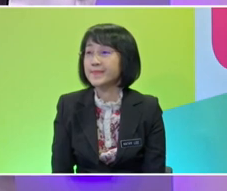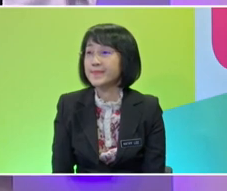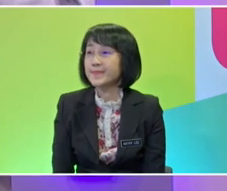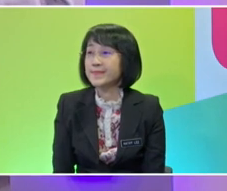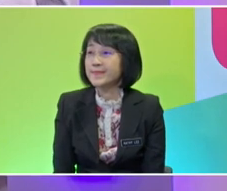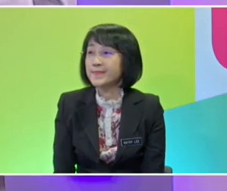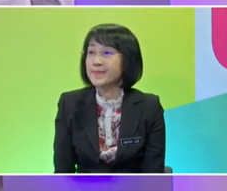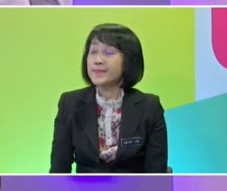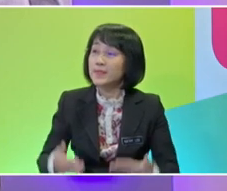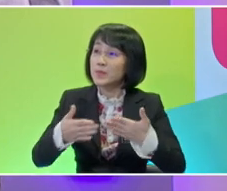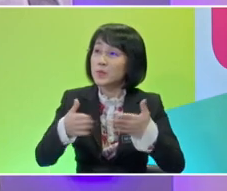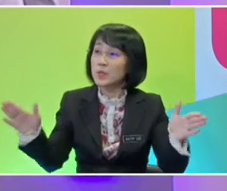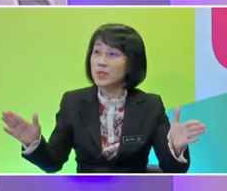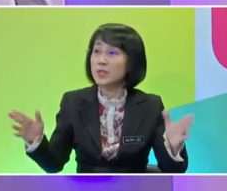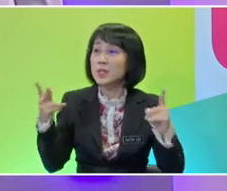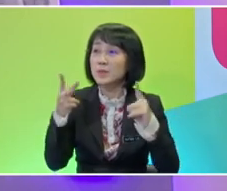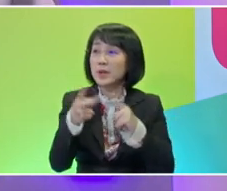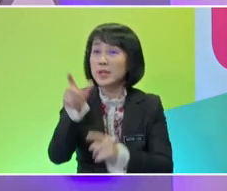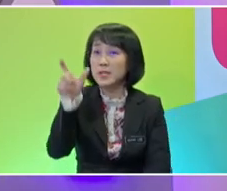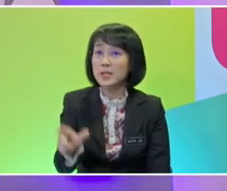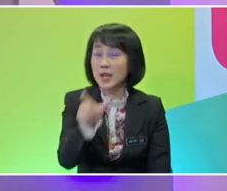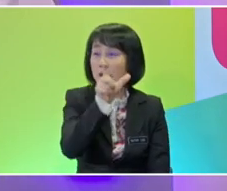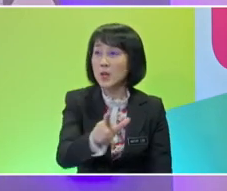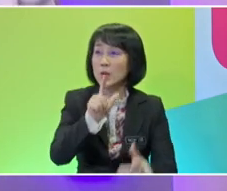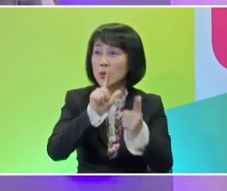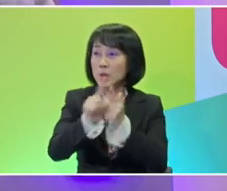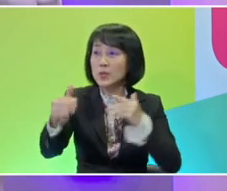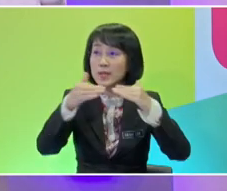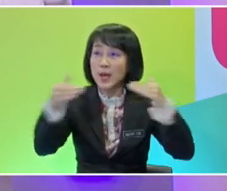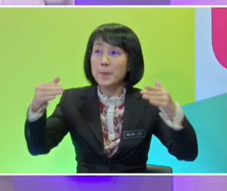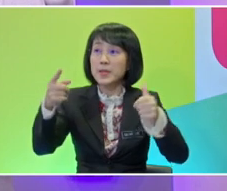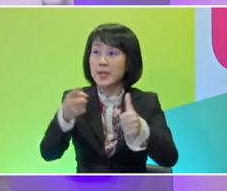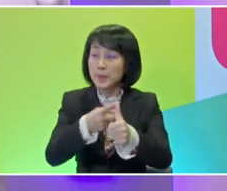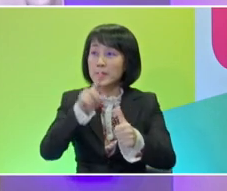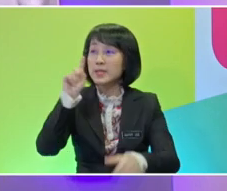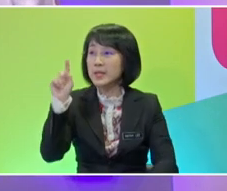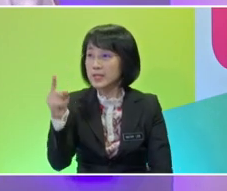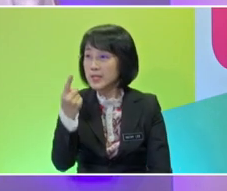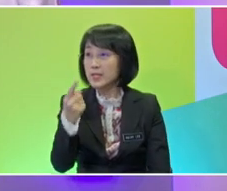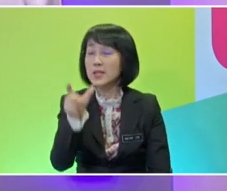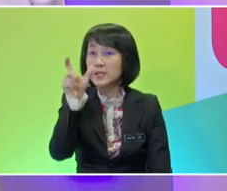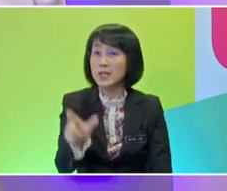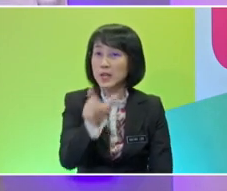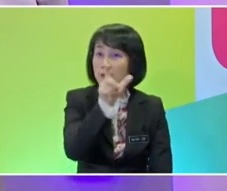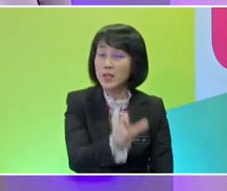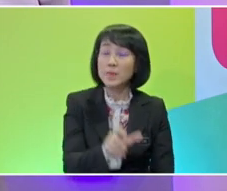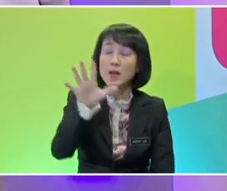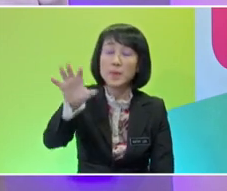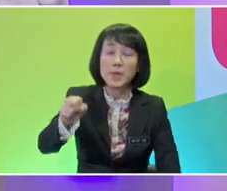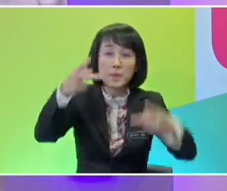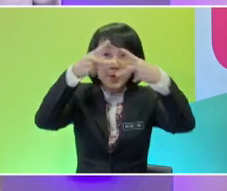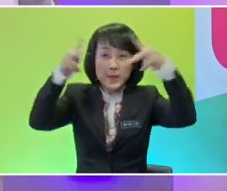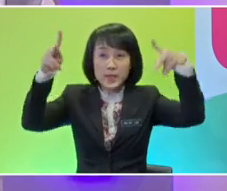terbuka kepada calonnya lulus tahap pertama jadi calon-candinya nak ambil pemeriksaan duren nih